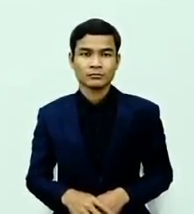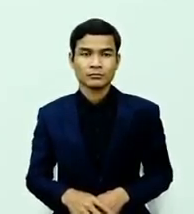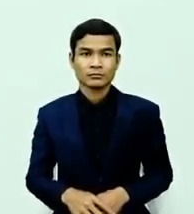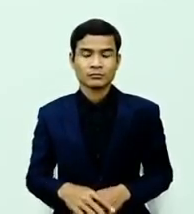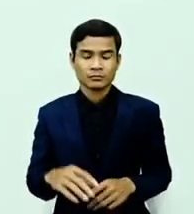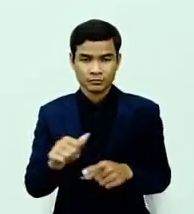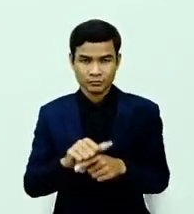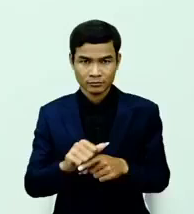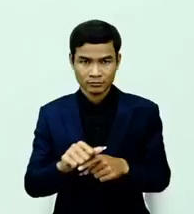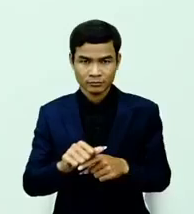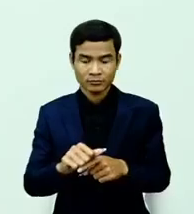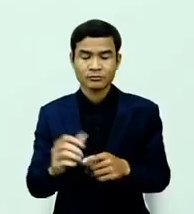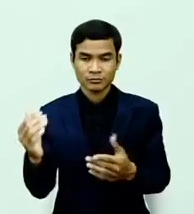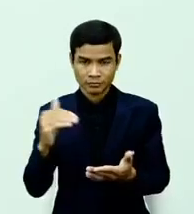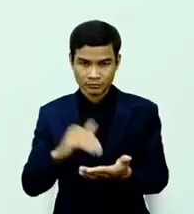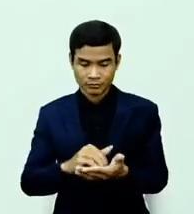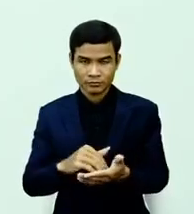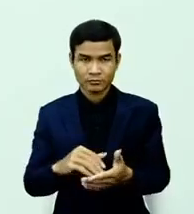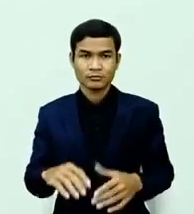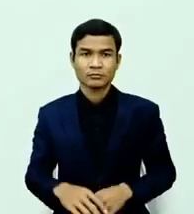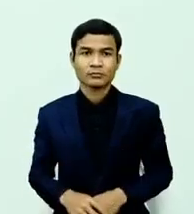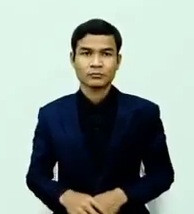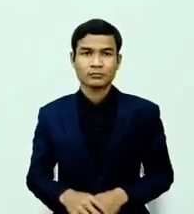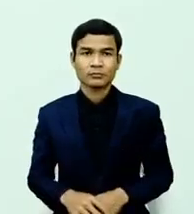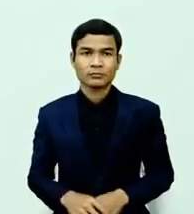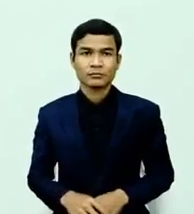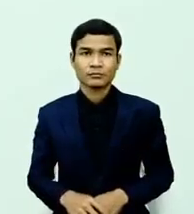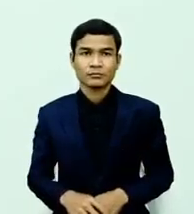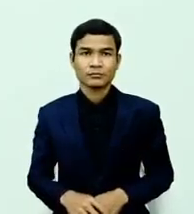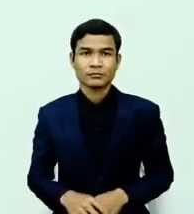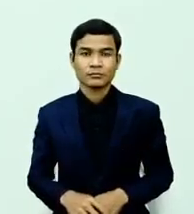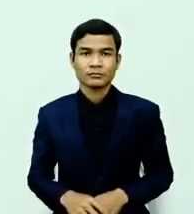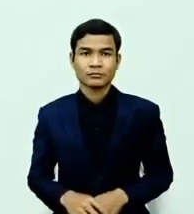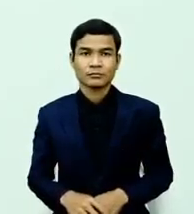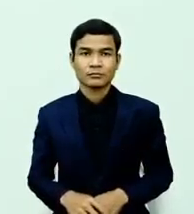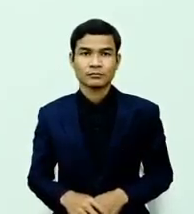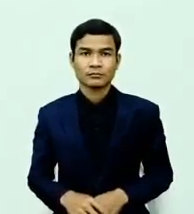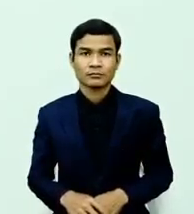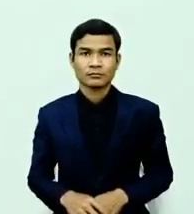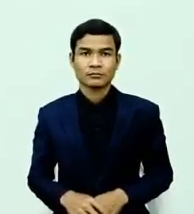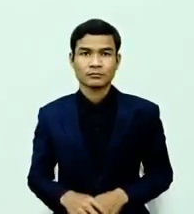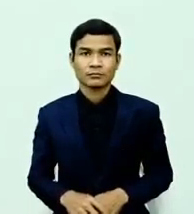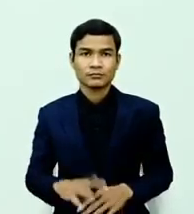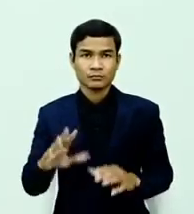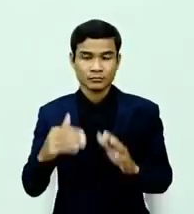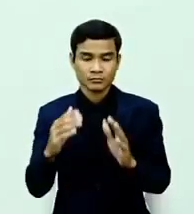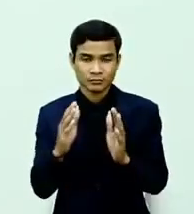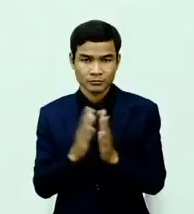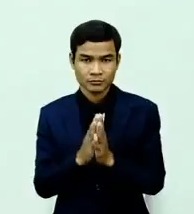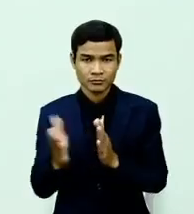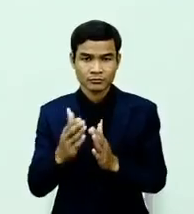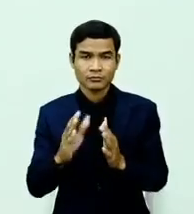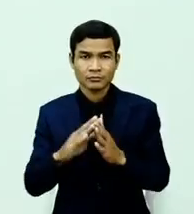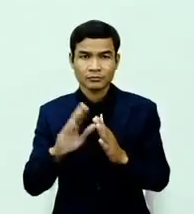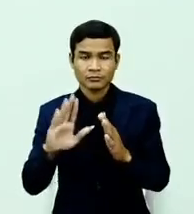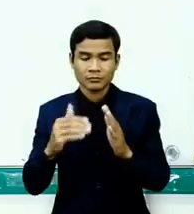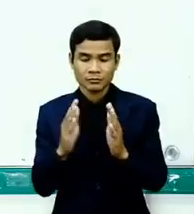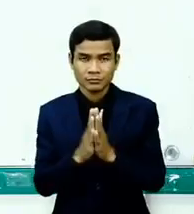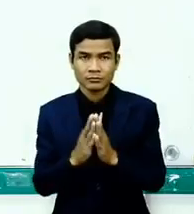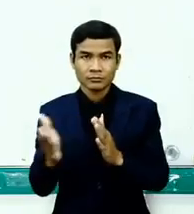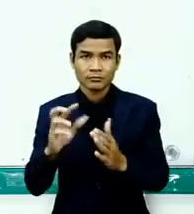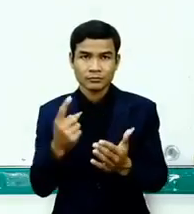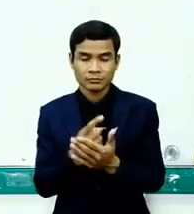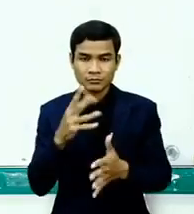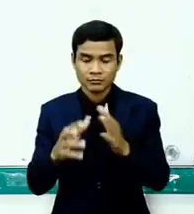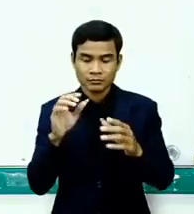លំហាត់សាឡើងវិញចាតោះអរគុណច្រើនដែលកូនបានចូលរួមអានចំណ